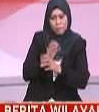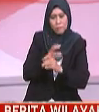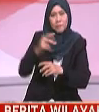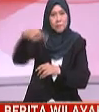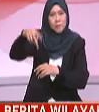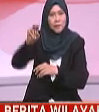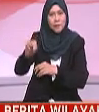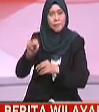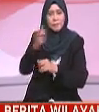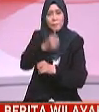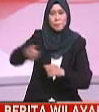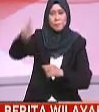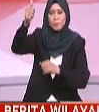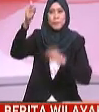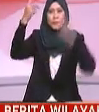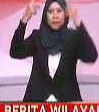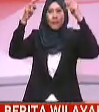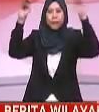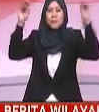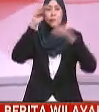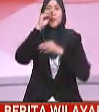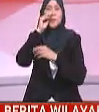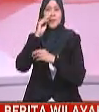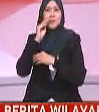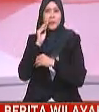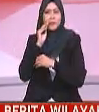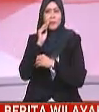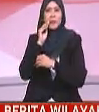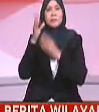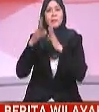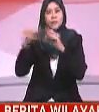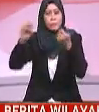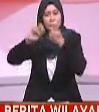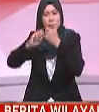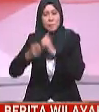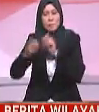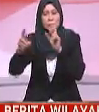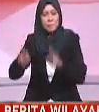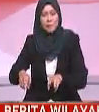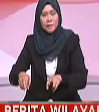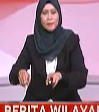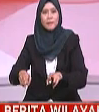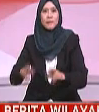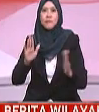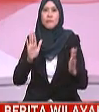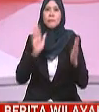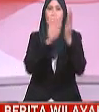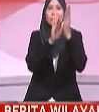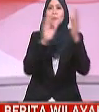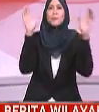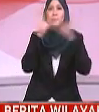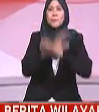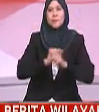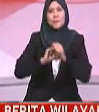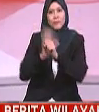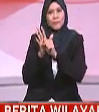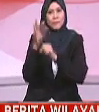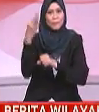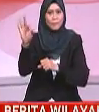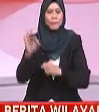PN diterajui Perdana Menteri Tan Sri Muhyiddin Yassin menyelesaikan masalah rakyat terutama berdepan cabaran